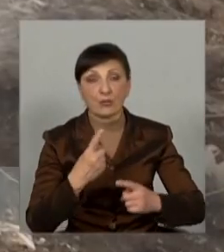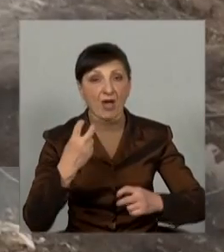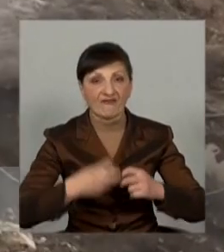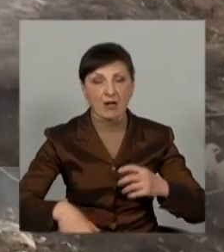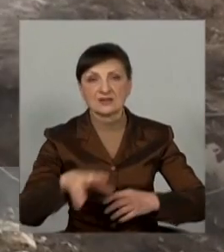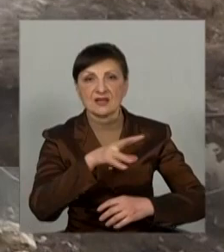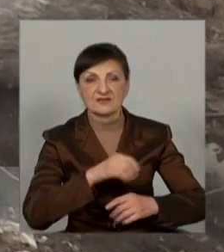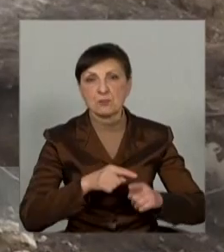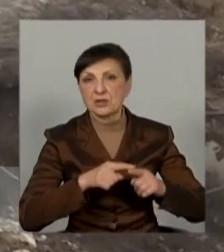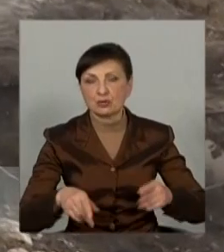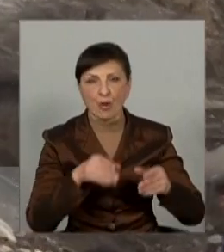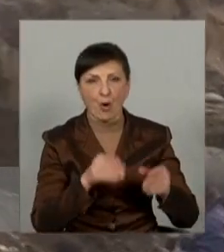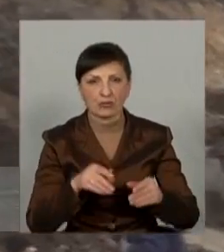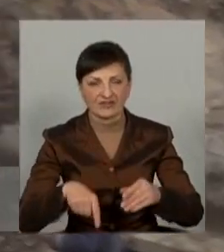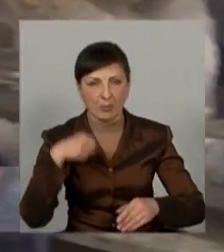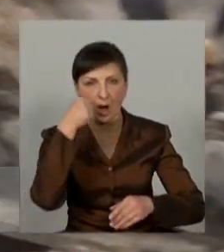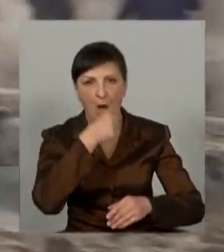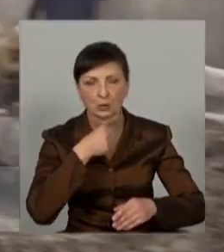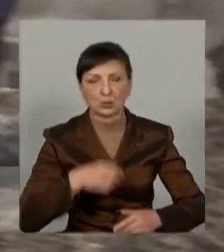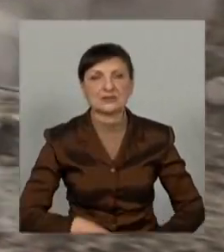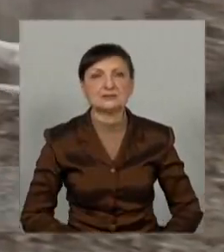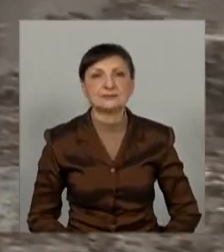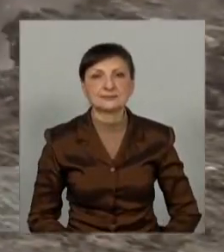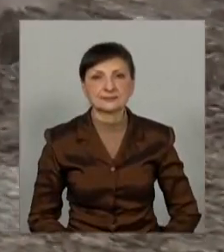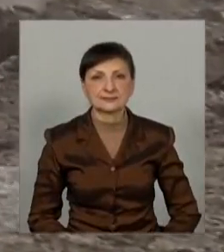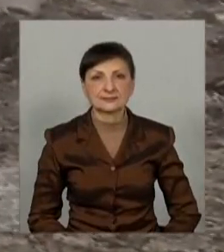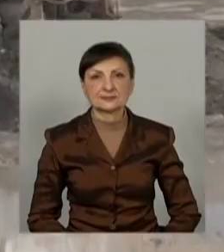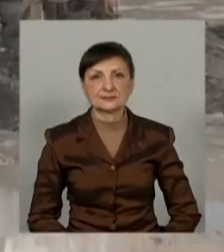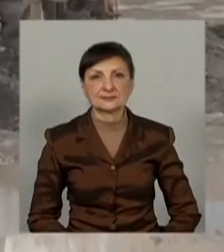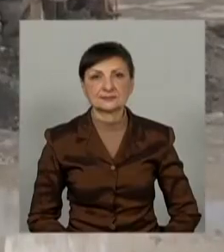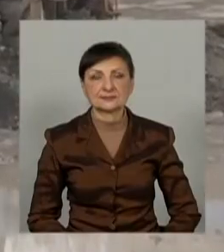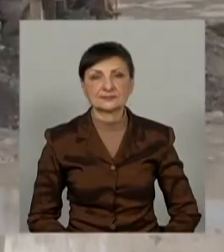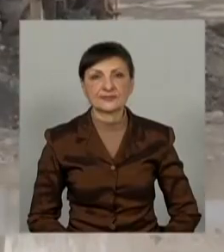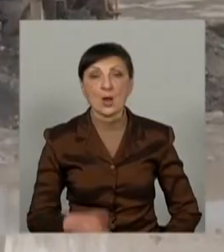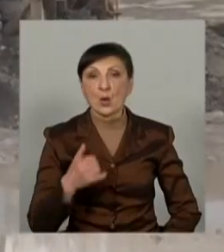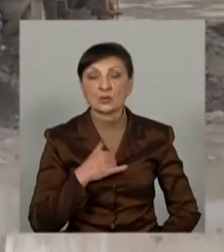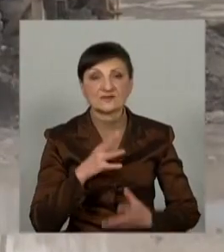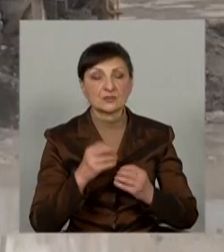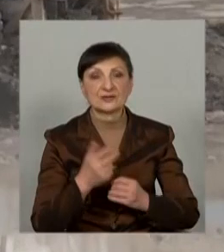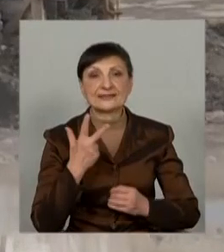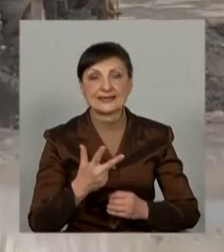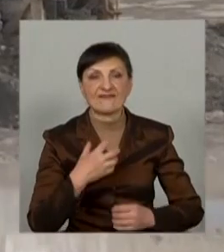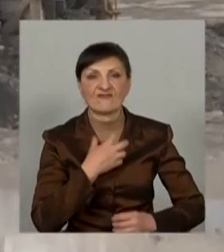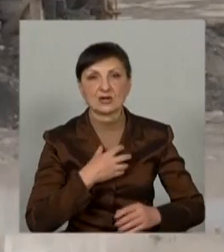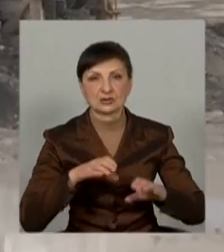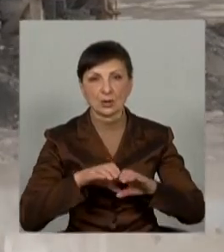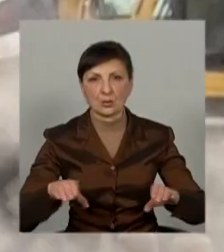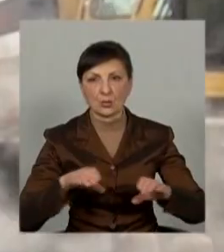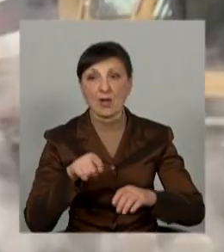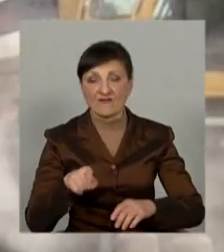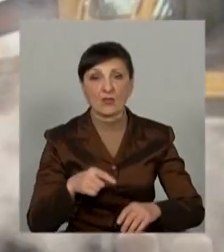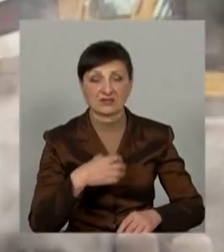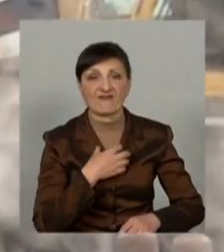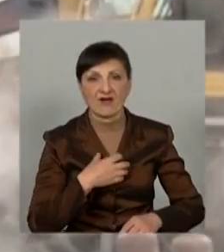за весь период отопительного сезона, говорят специалисты. У нас вообще 3 магистральных сетей. Вот это одна